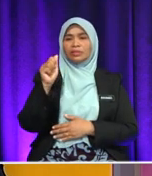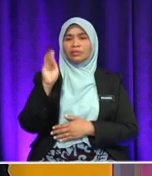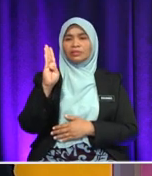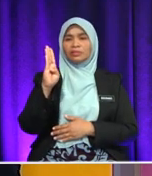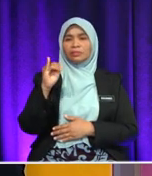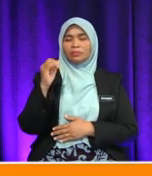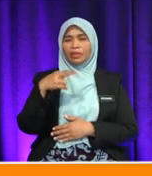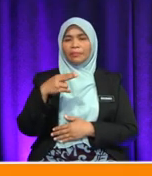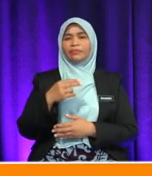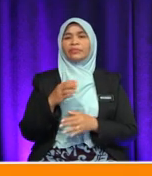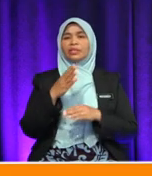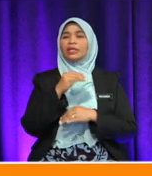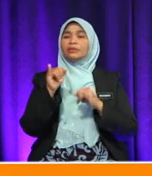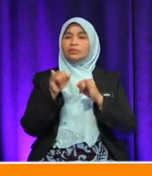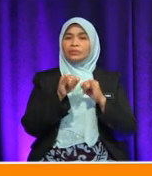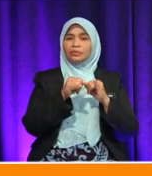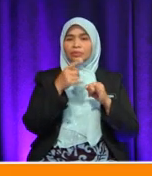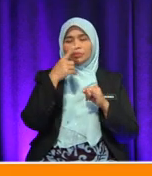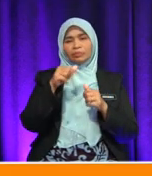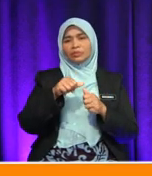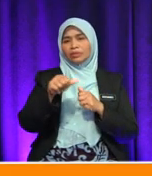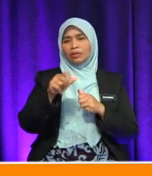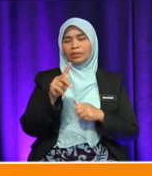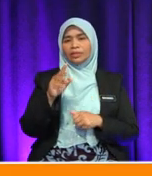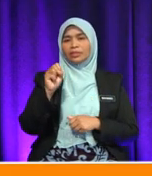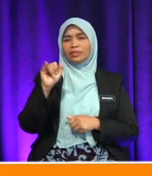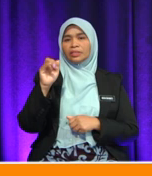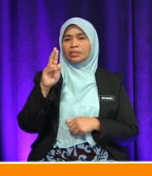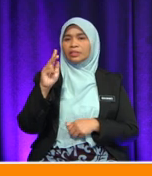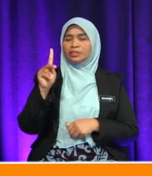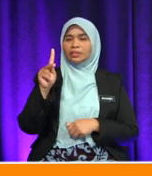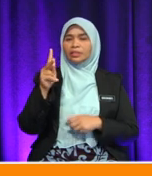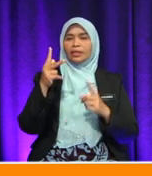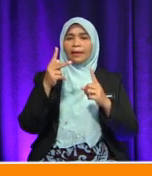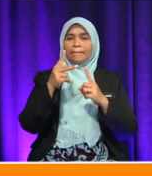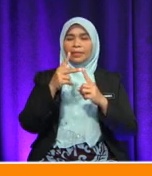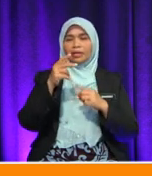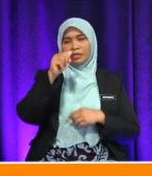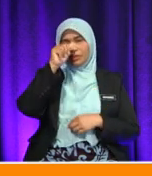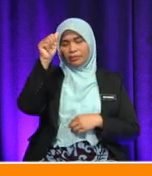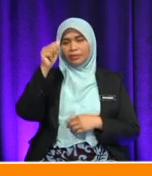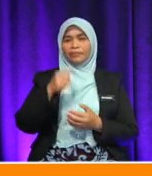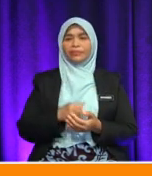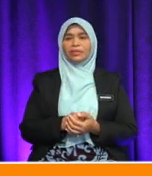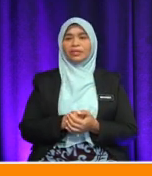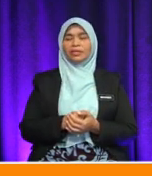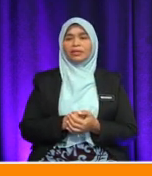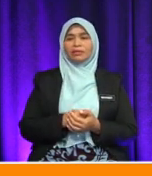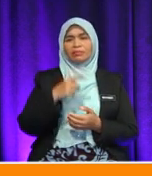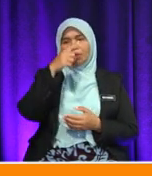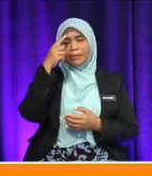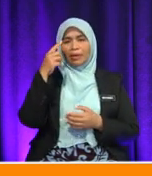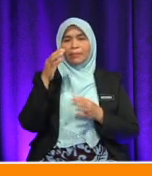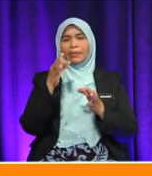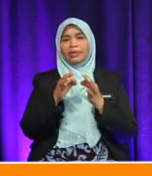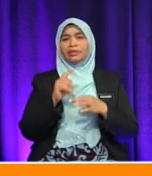Subhanahu Wa Ta'ala cirinya cirinya apa cirinya sebab kalau kita Mohon selain daripada Allah